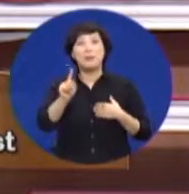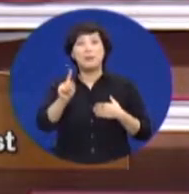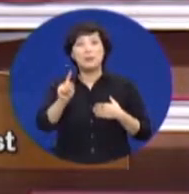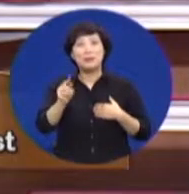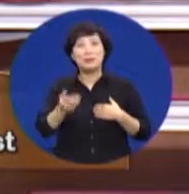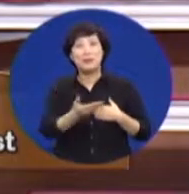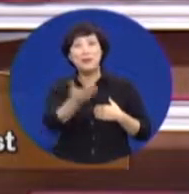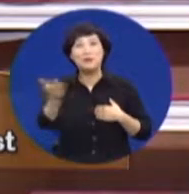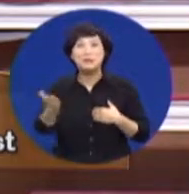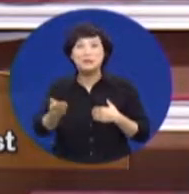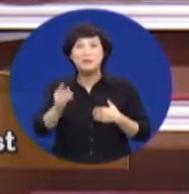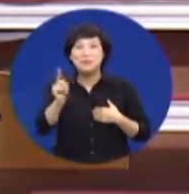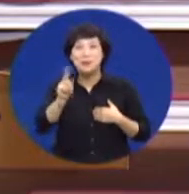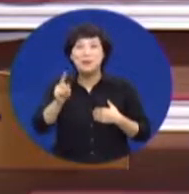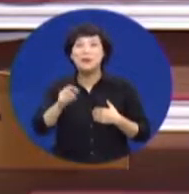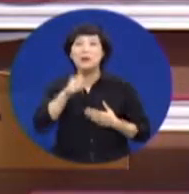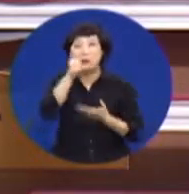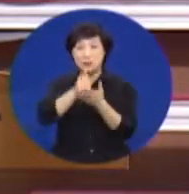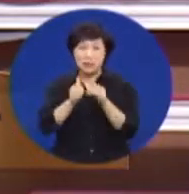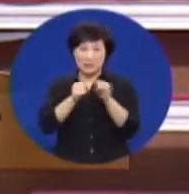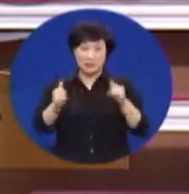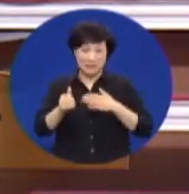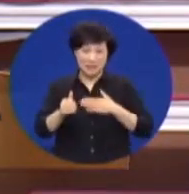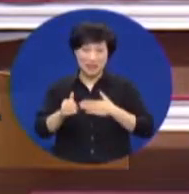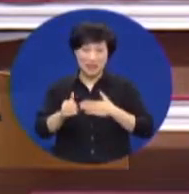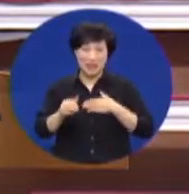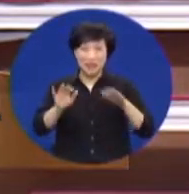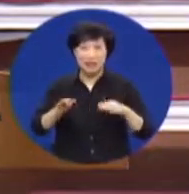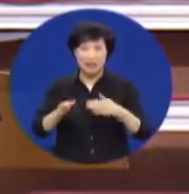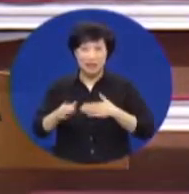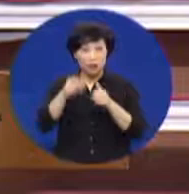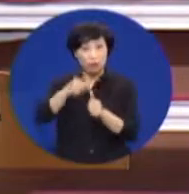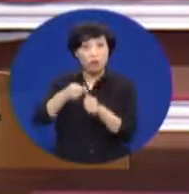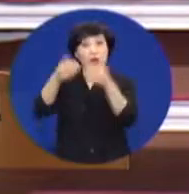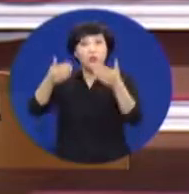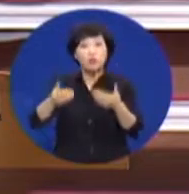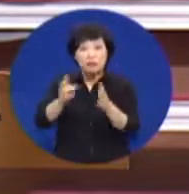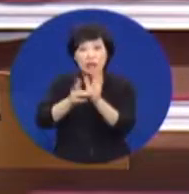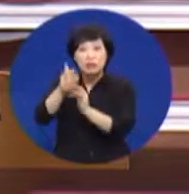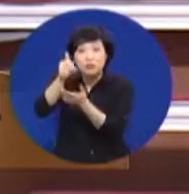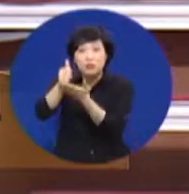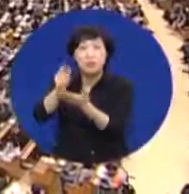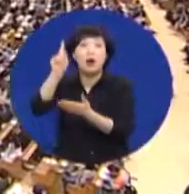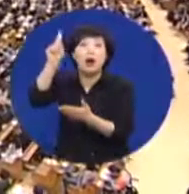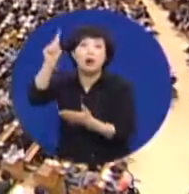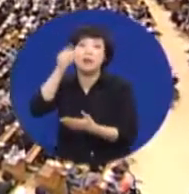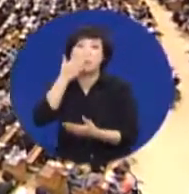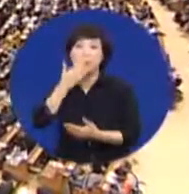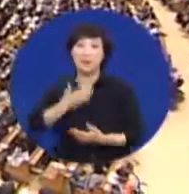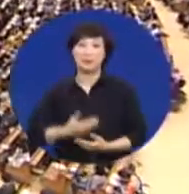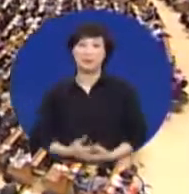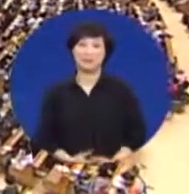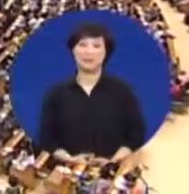사모해야 할 분이 죄인이라면 나를 살리실 예수밖에 없다.